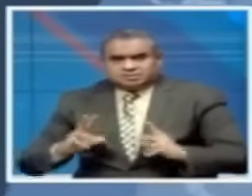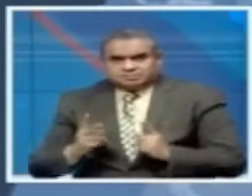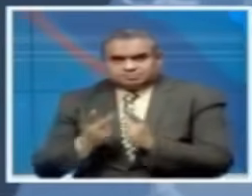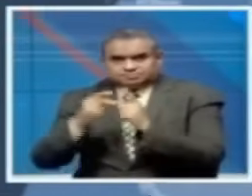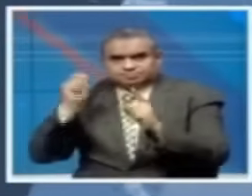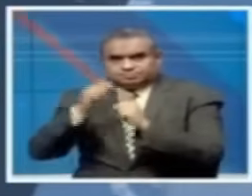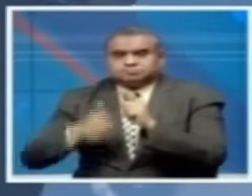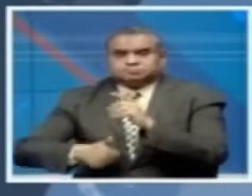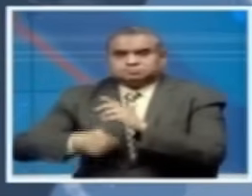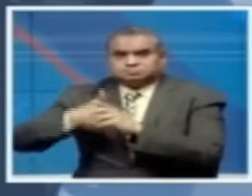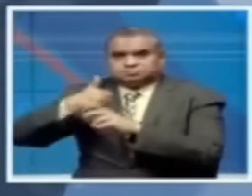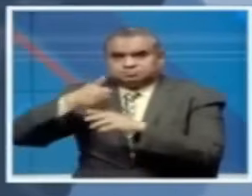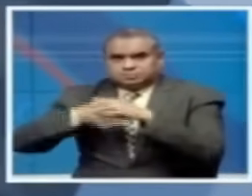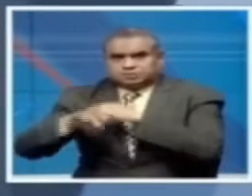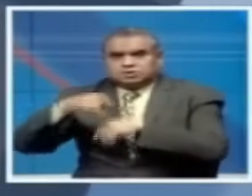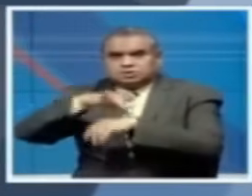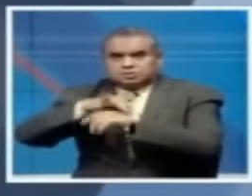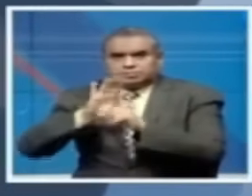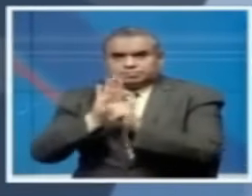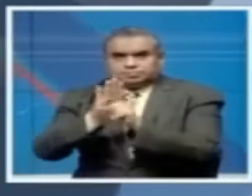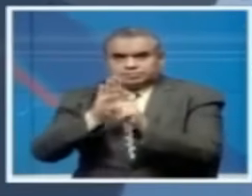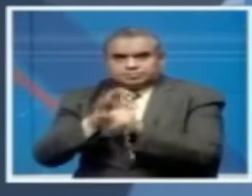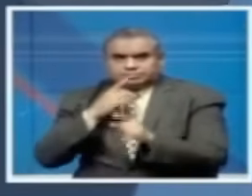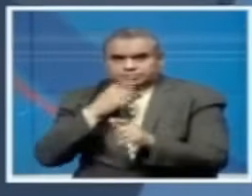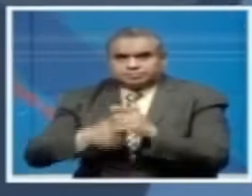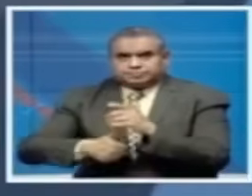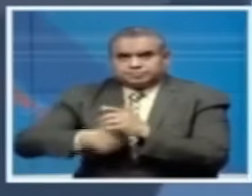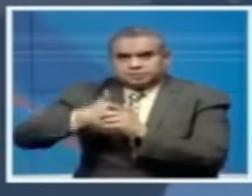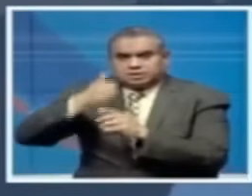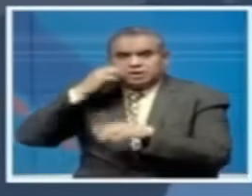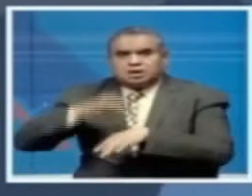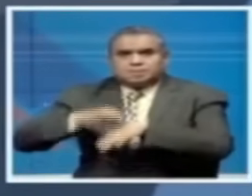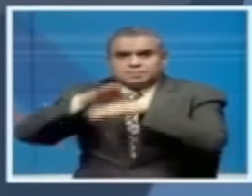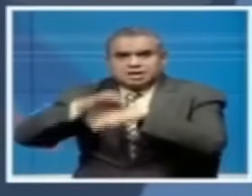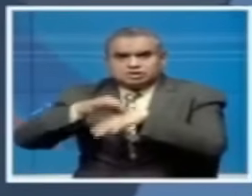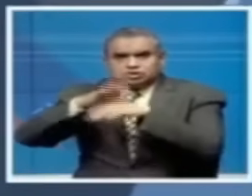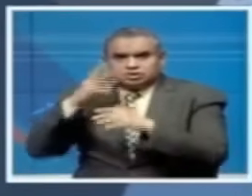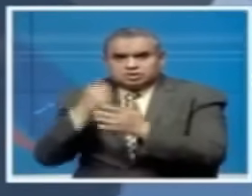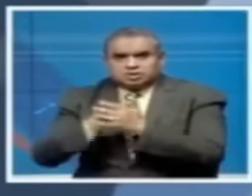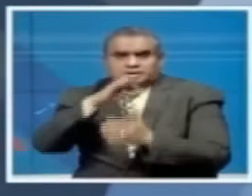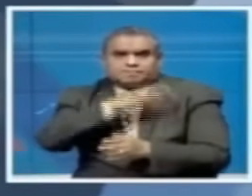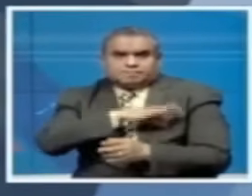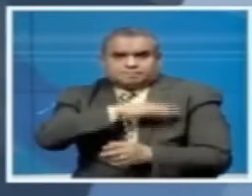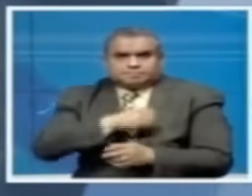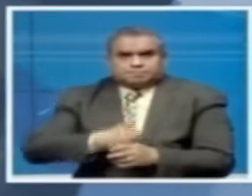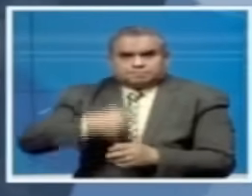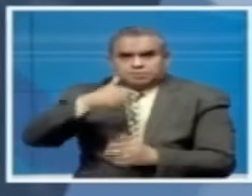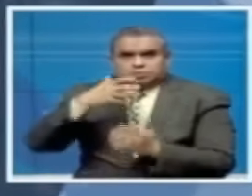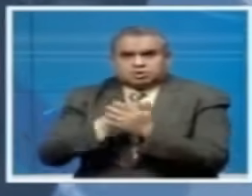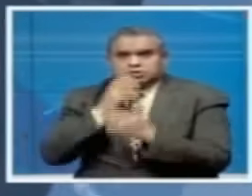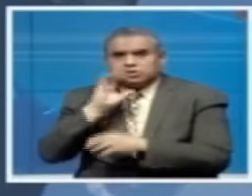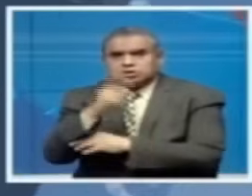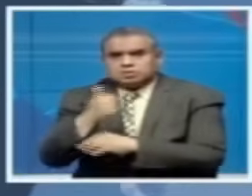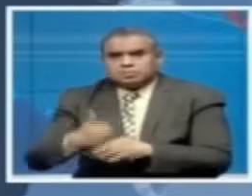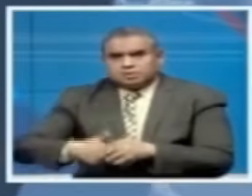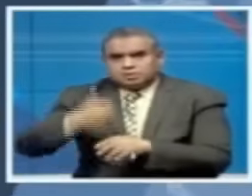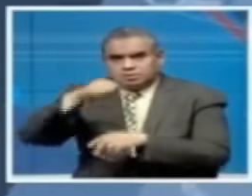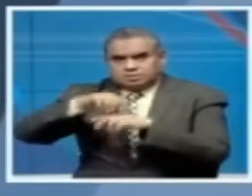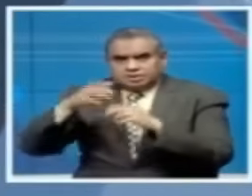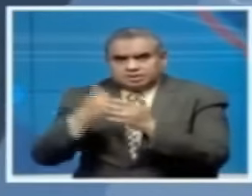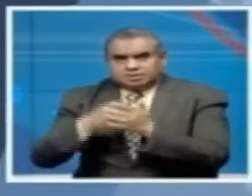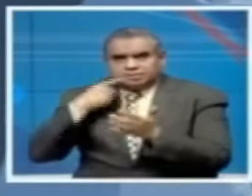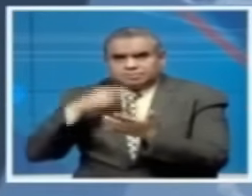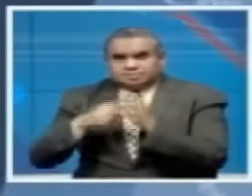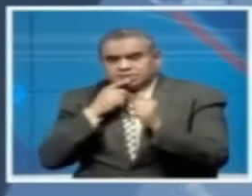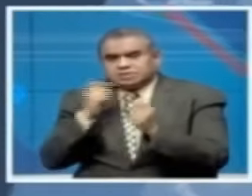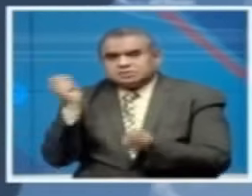تحسين وتطوير البنية التحتية الطبية والاهتمام بالكوادر البشرية والاستفادة من قدراتها مع تشجيع المكون